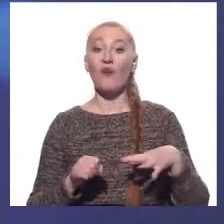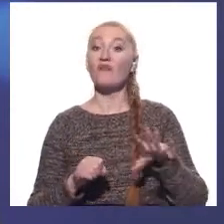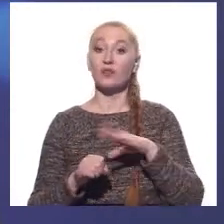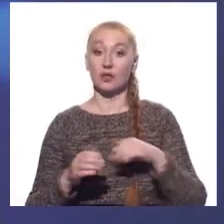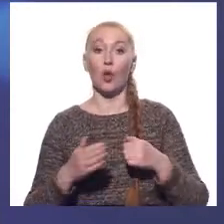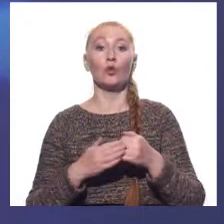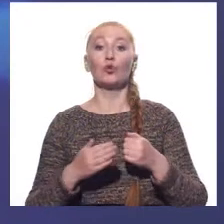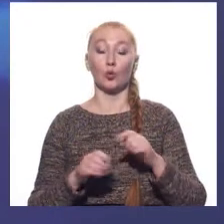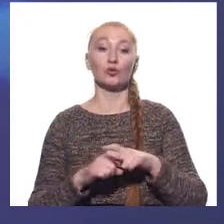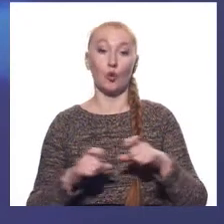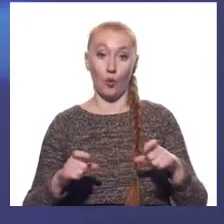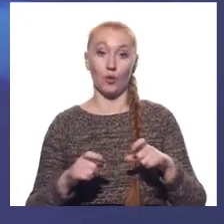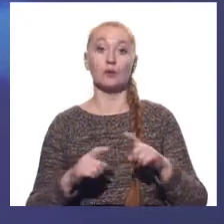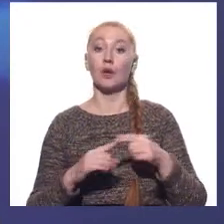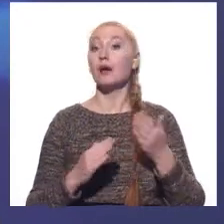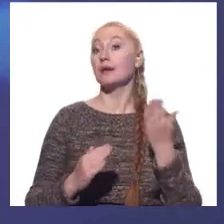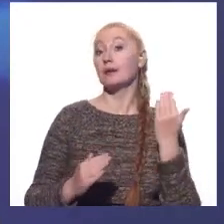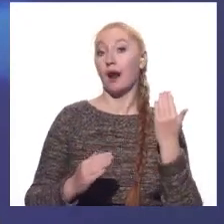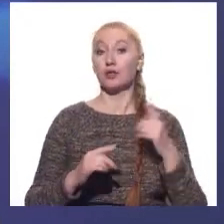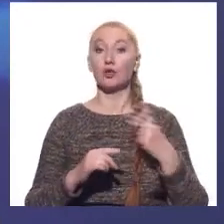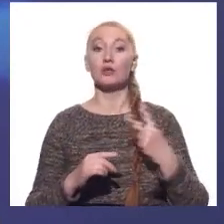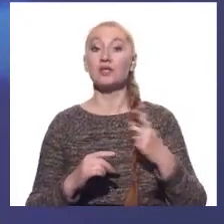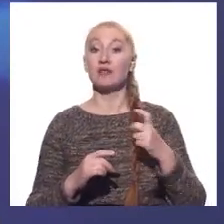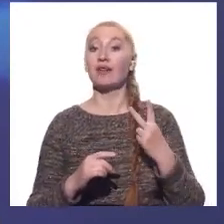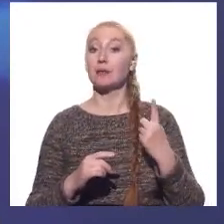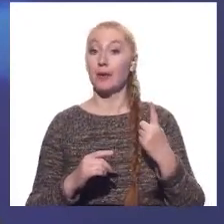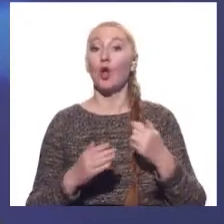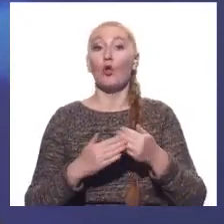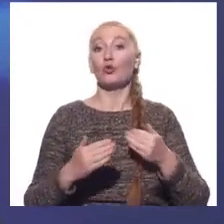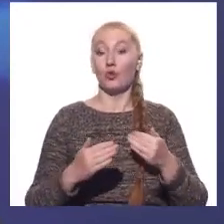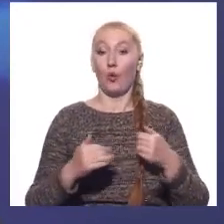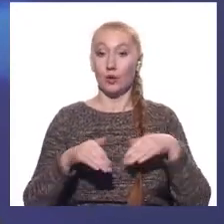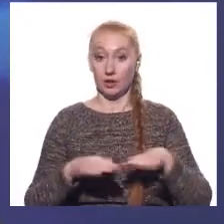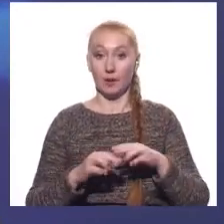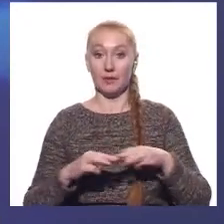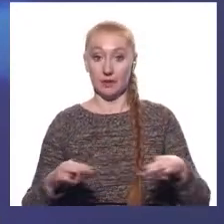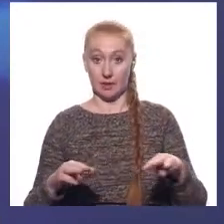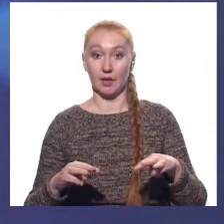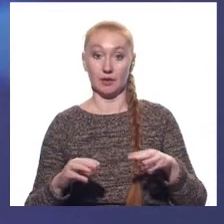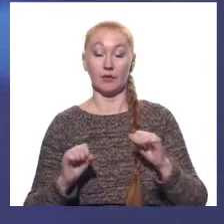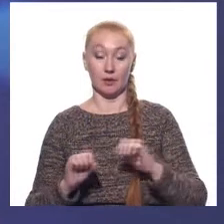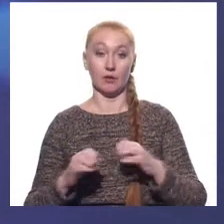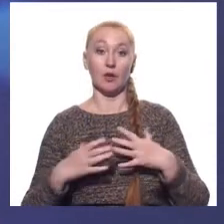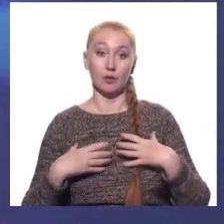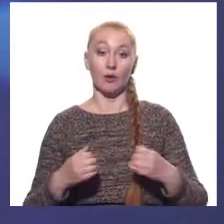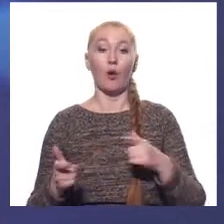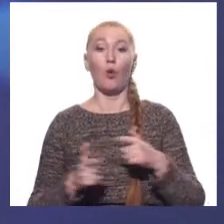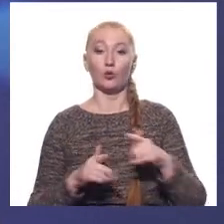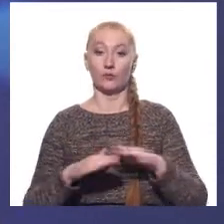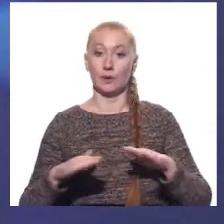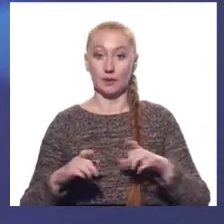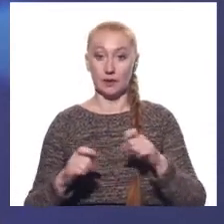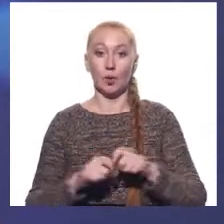дошкільні установи заздалегідь з 21 травня до рішення Міністерства охорони здоров'я почали готувати садочки